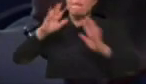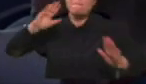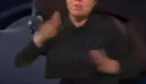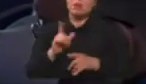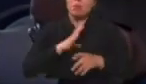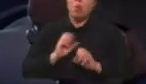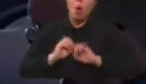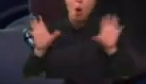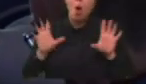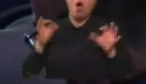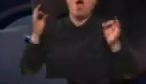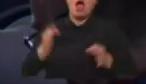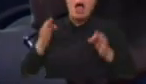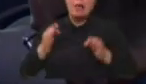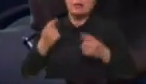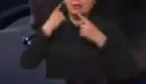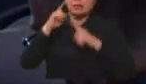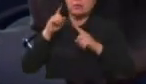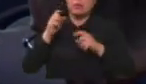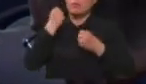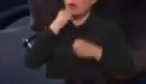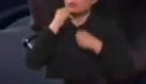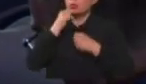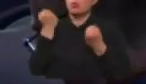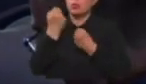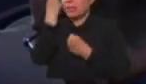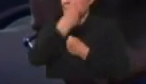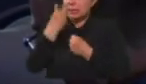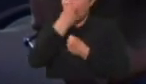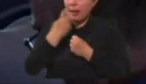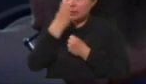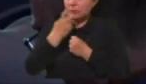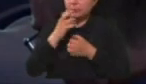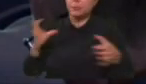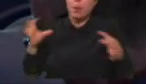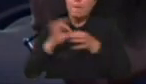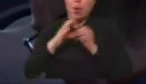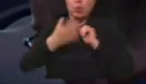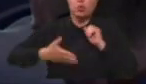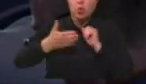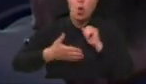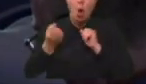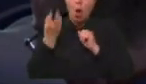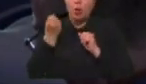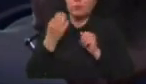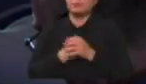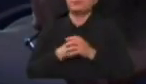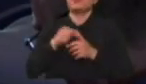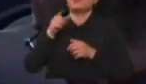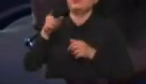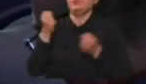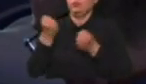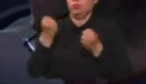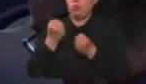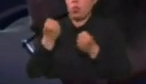oczywiste. Natomiast teraz zauważamy bardzo, bardzo duże zainteresowanie połączeniami kolejowymi. Te potoki